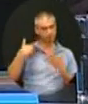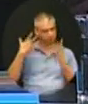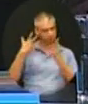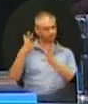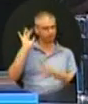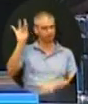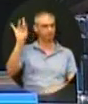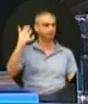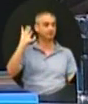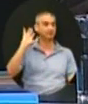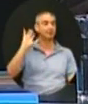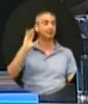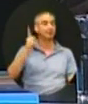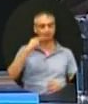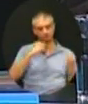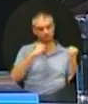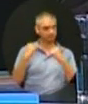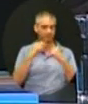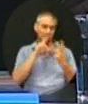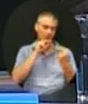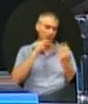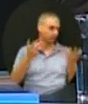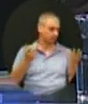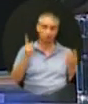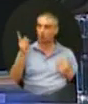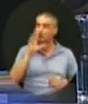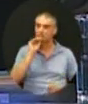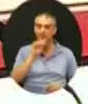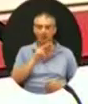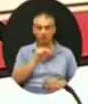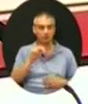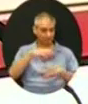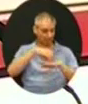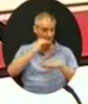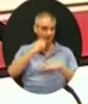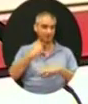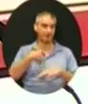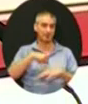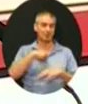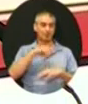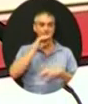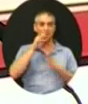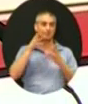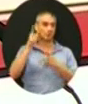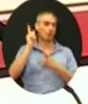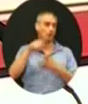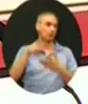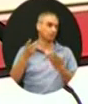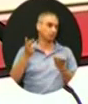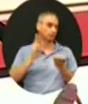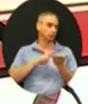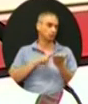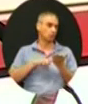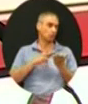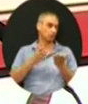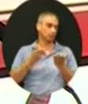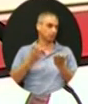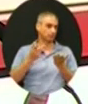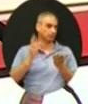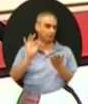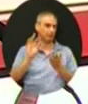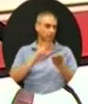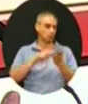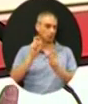כל עוד שהקרב הוא הת גששות המילולית אנחנו תקף אותנו לענייני לקסה ואנחנו תקפנו אותו בכלל על עניינים של